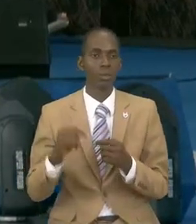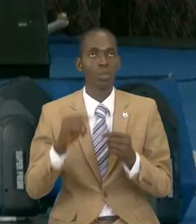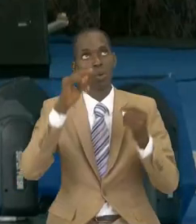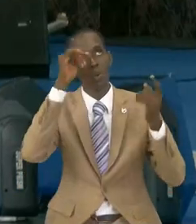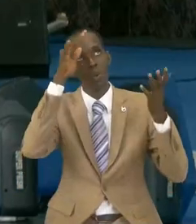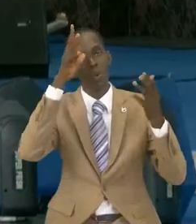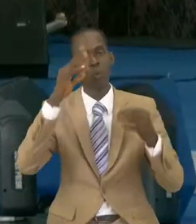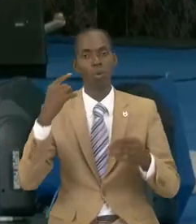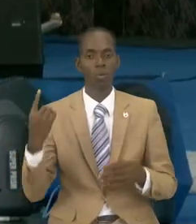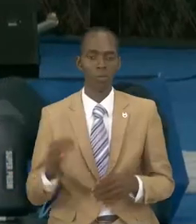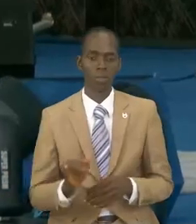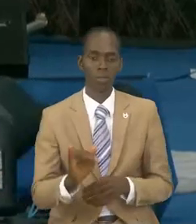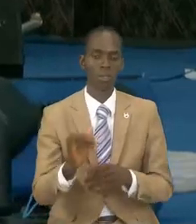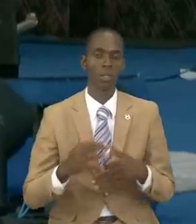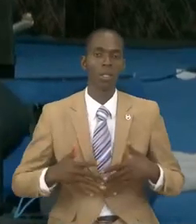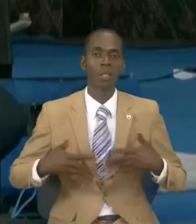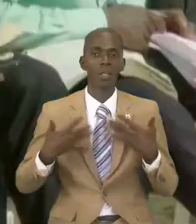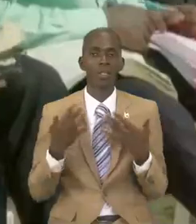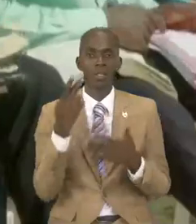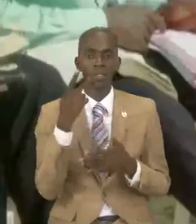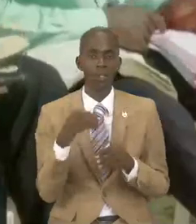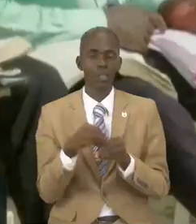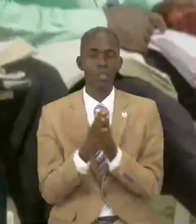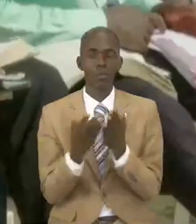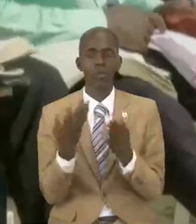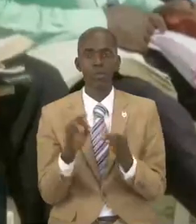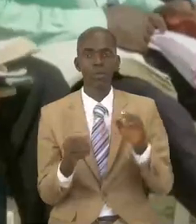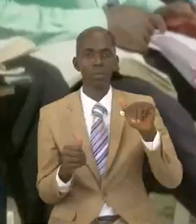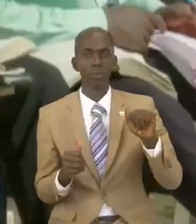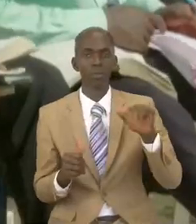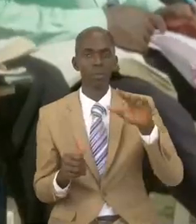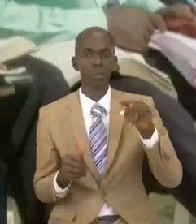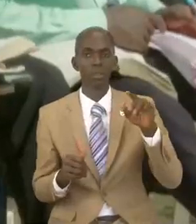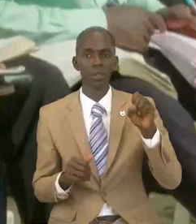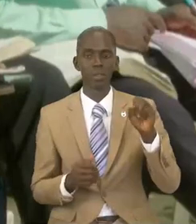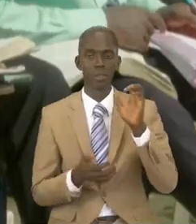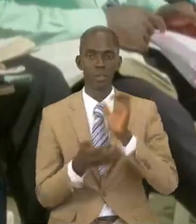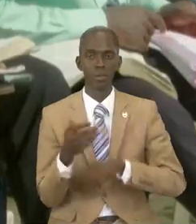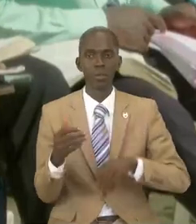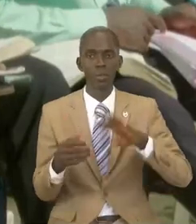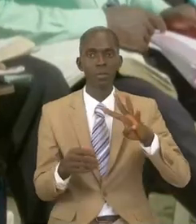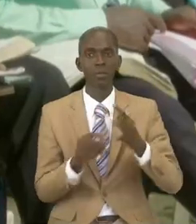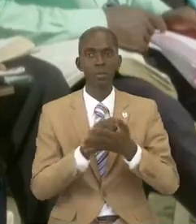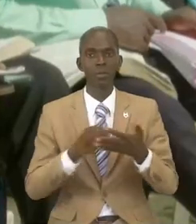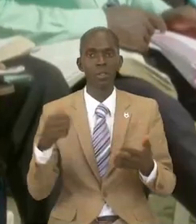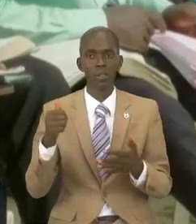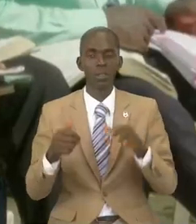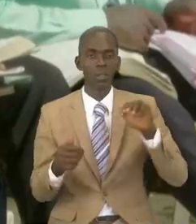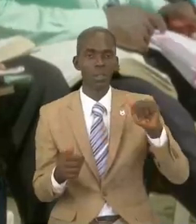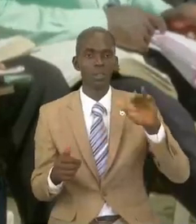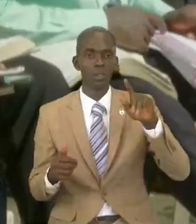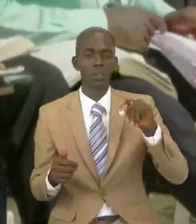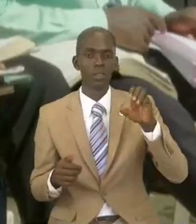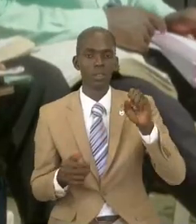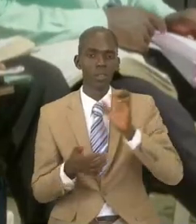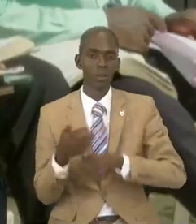héritier de la vie éternelle. Voyons, Actes chapitre 4. Actes des